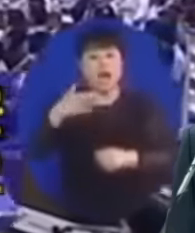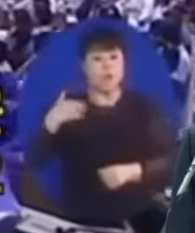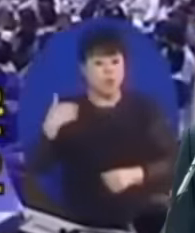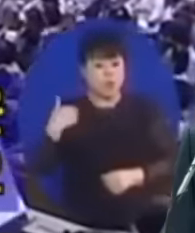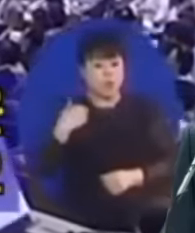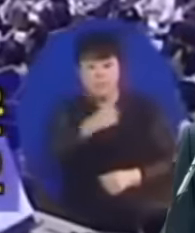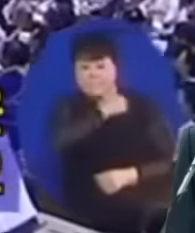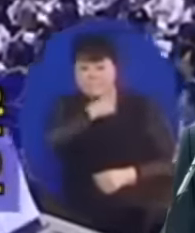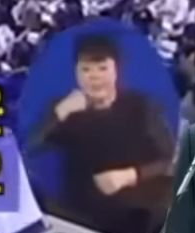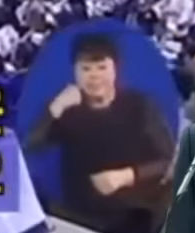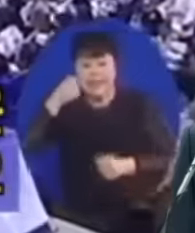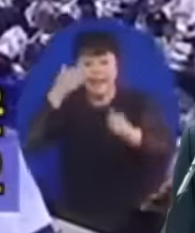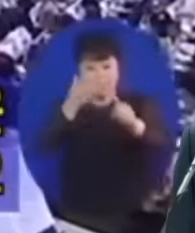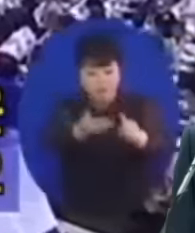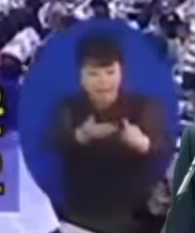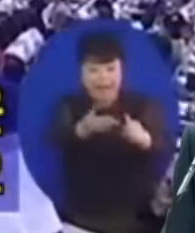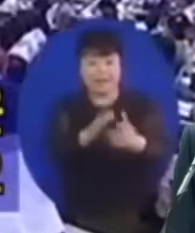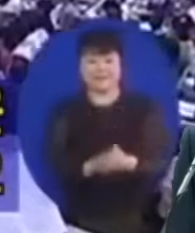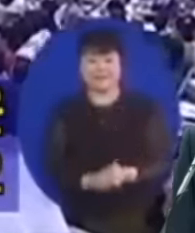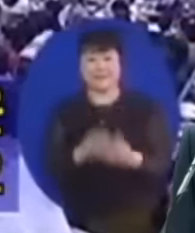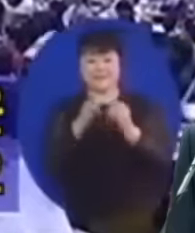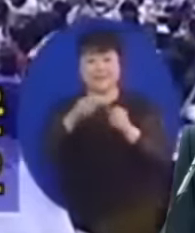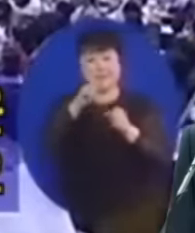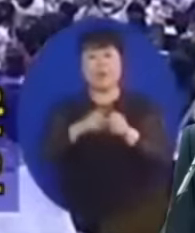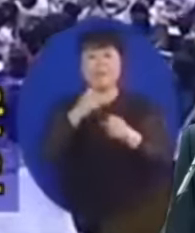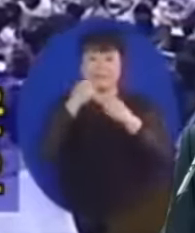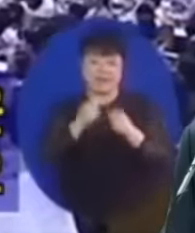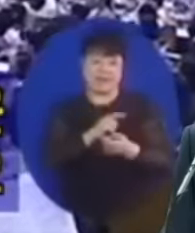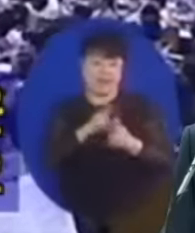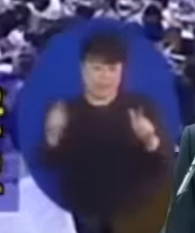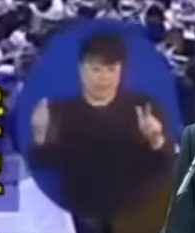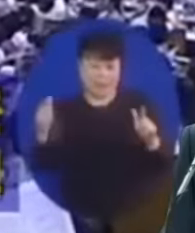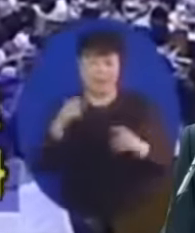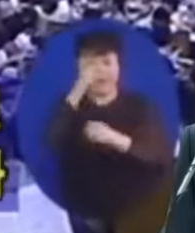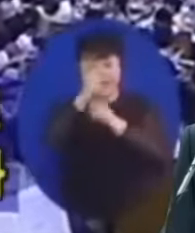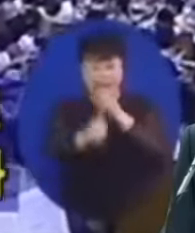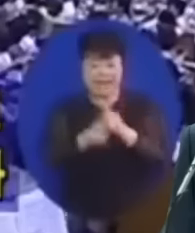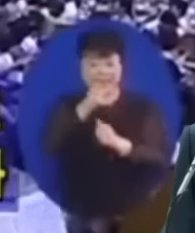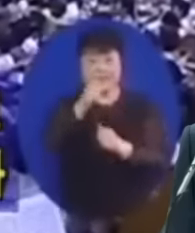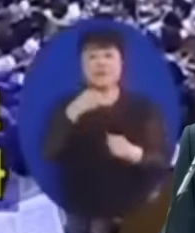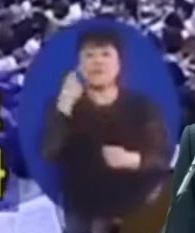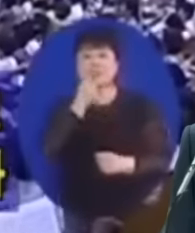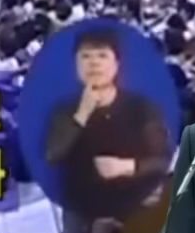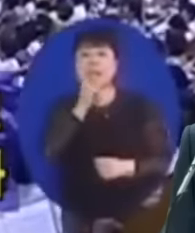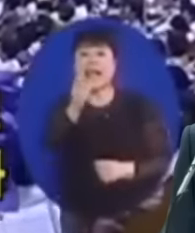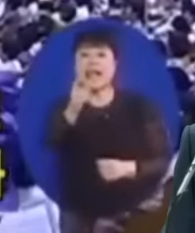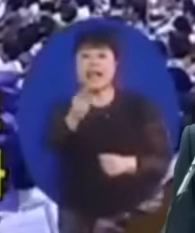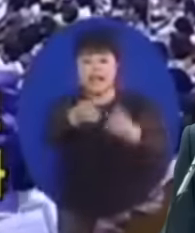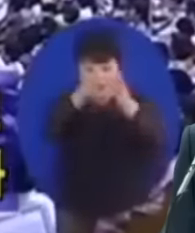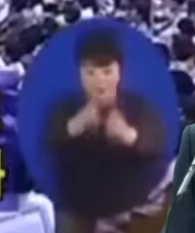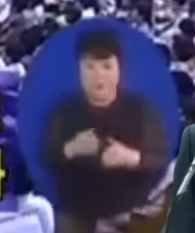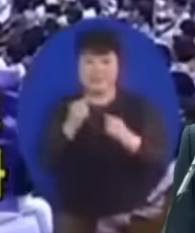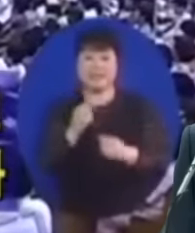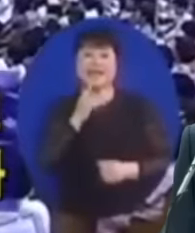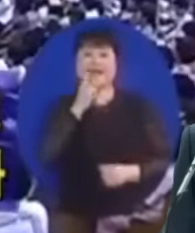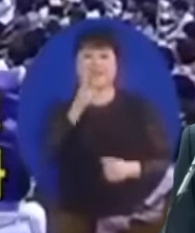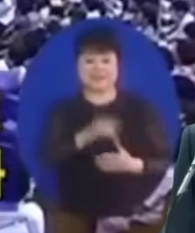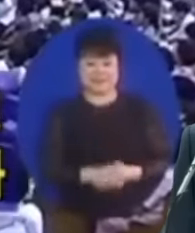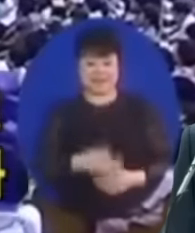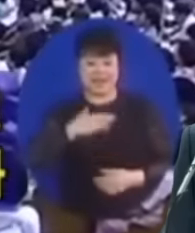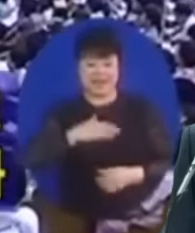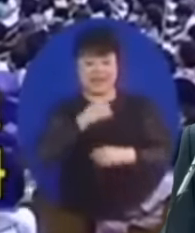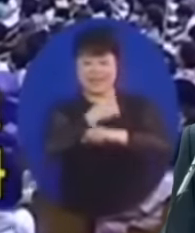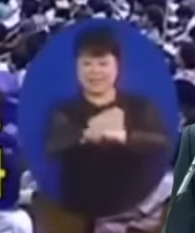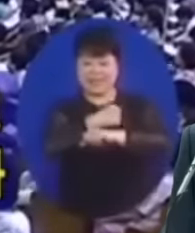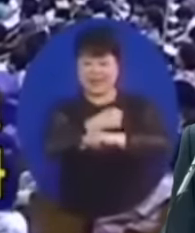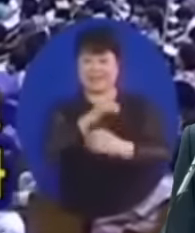못하는 만나를 내게 먹인 것은 사람이 떡으로만 사는 것이 아니요 야훼의 입에서 나오는 모든 말씀으로 사는 줄을 내가